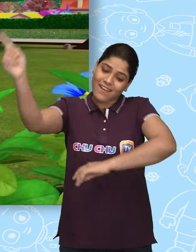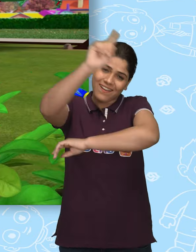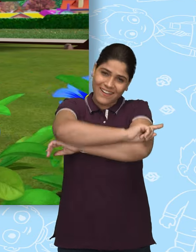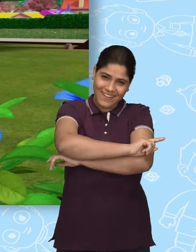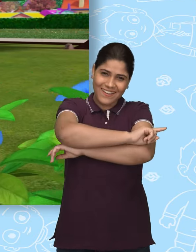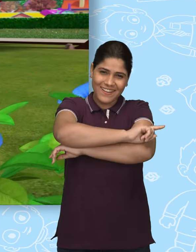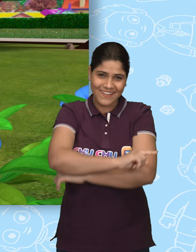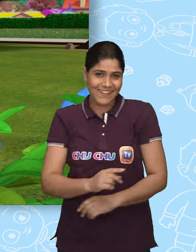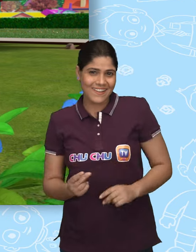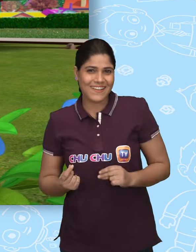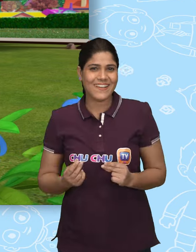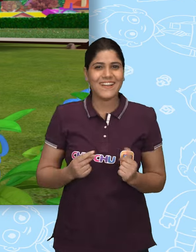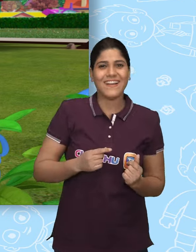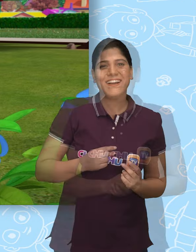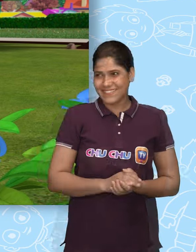एक दिन।